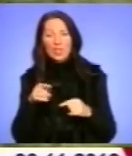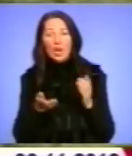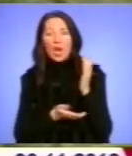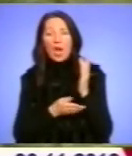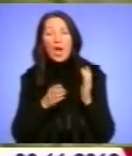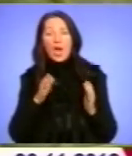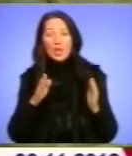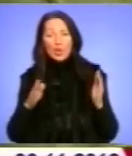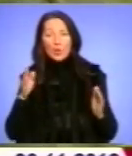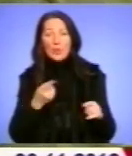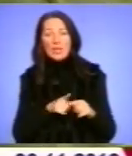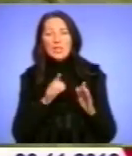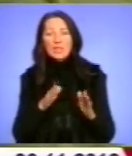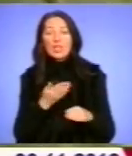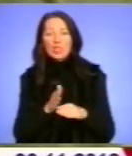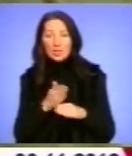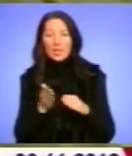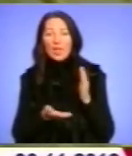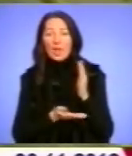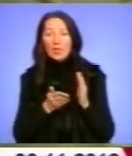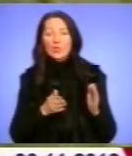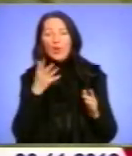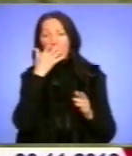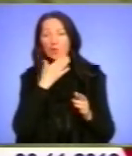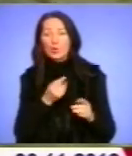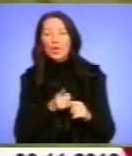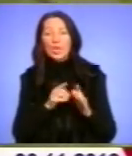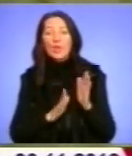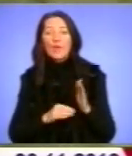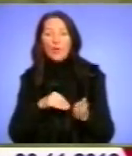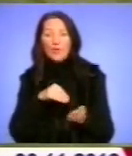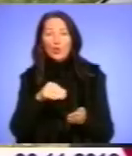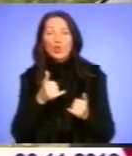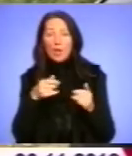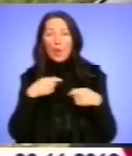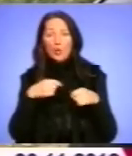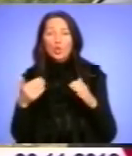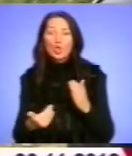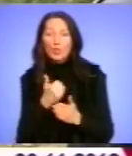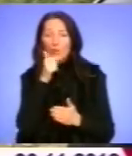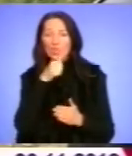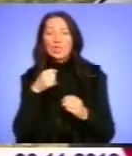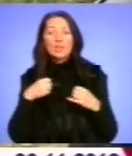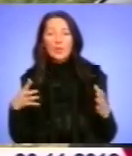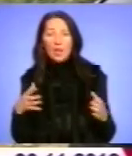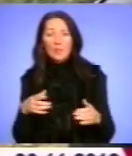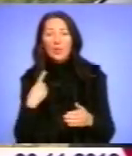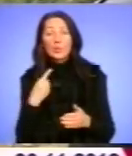це лише частина лісових красунь, які вирощують для продажу на новорічні свята. В області вирощується на даний